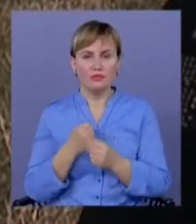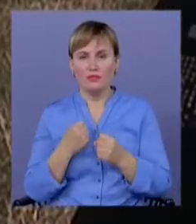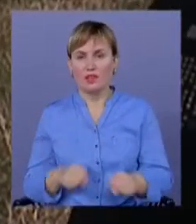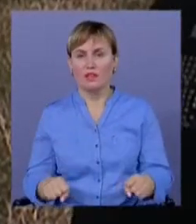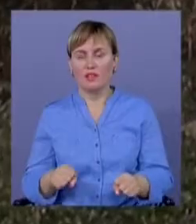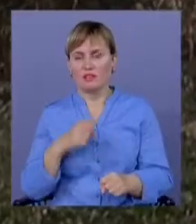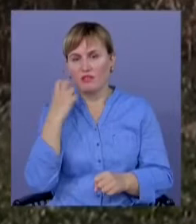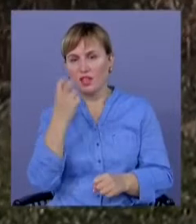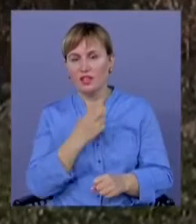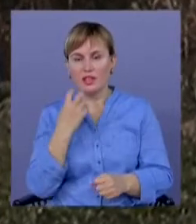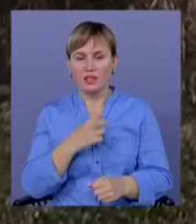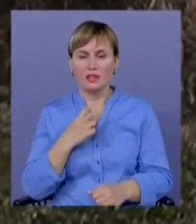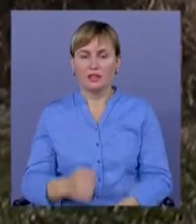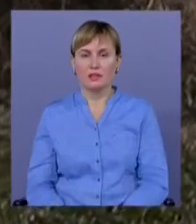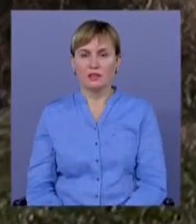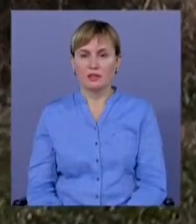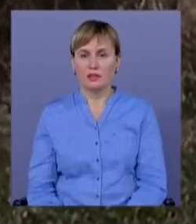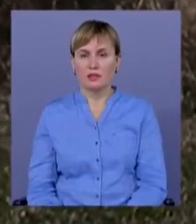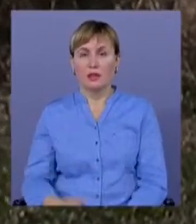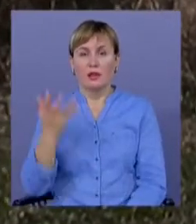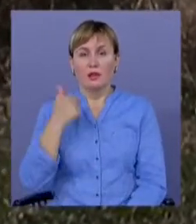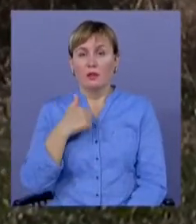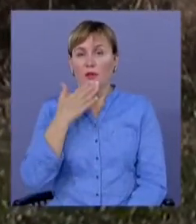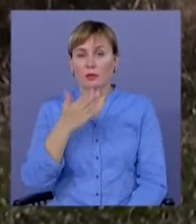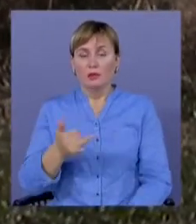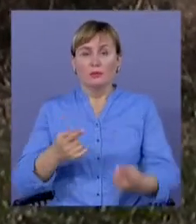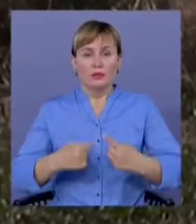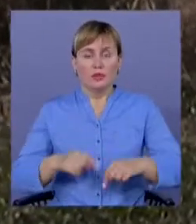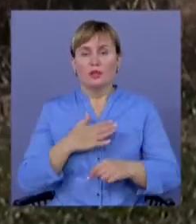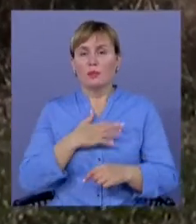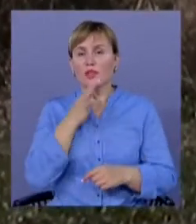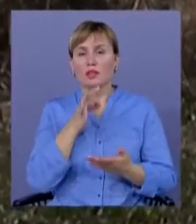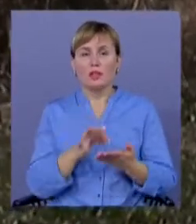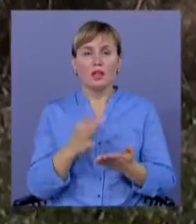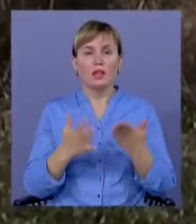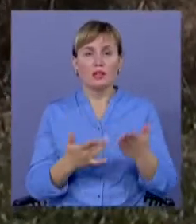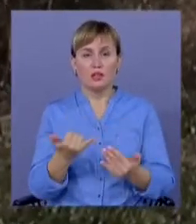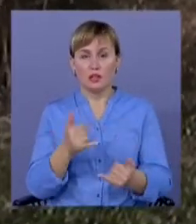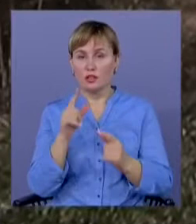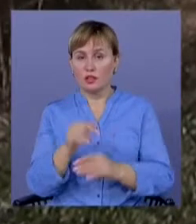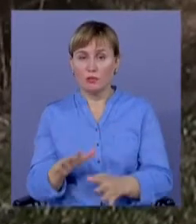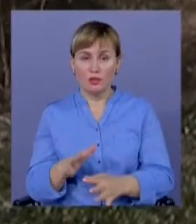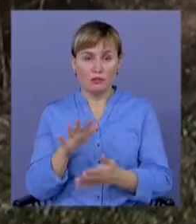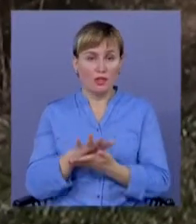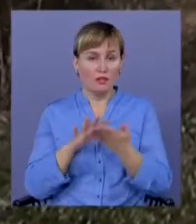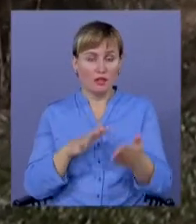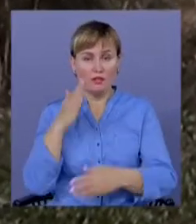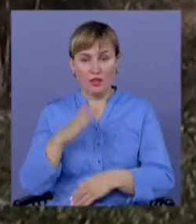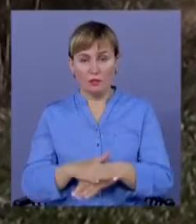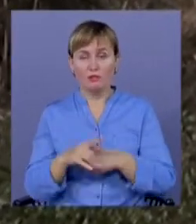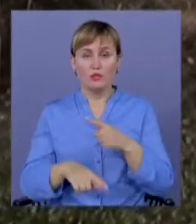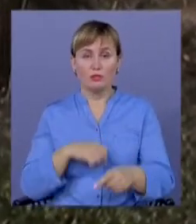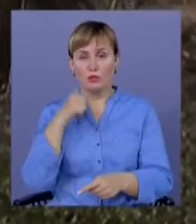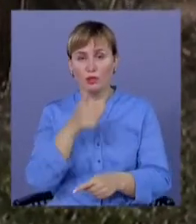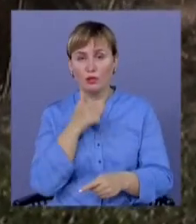пить, воняет. Когда мы спросили у подрядчика, нам сказали, если сейчас не пойдем и не подадим заявление в акимат, то в